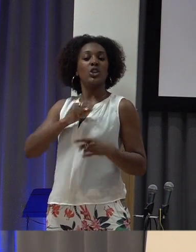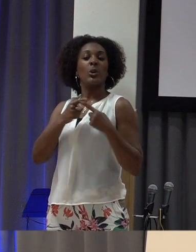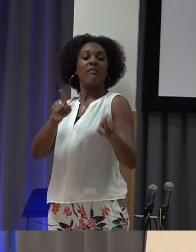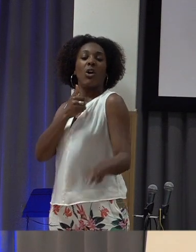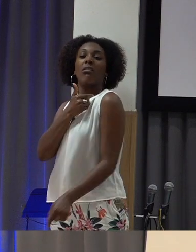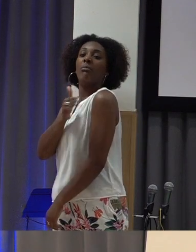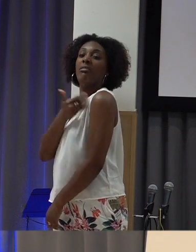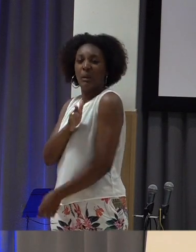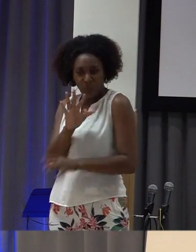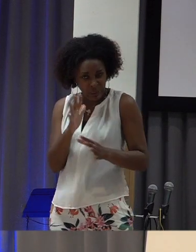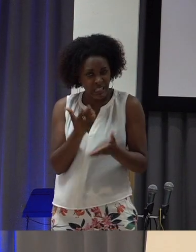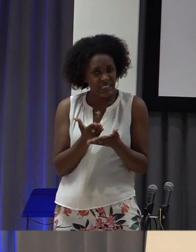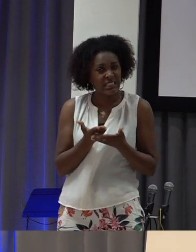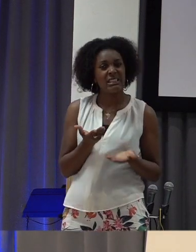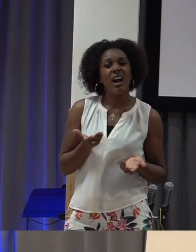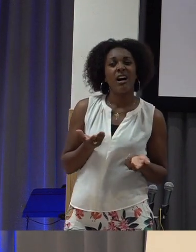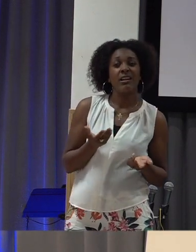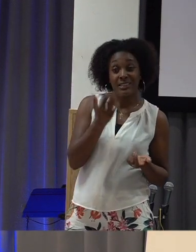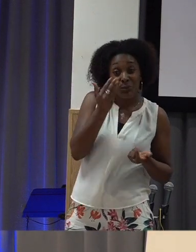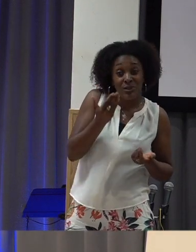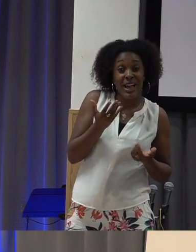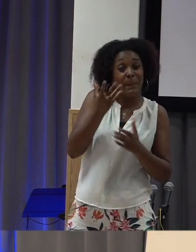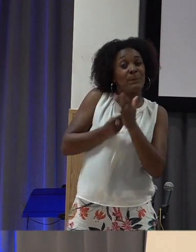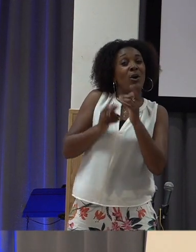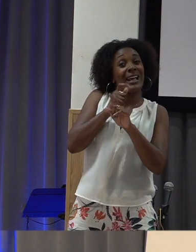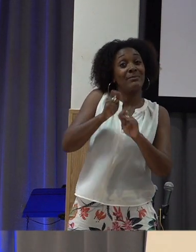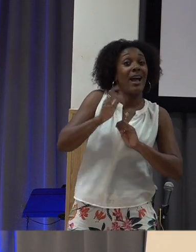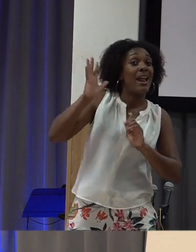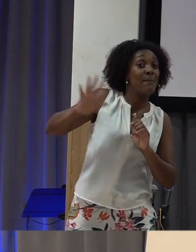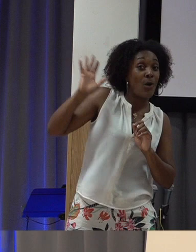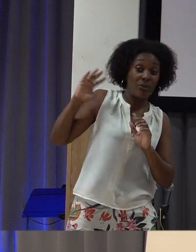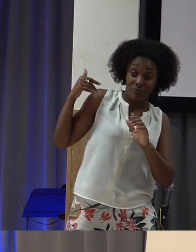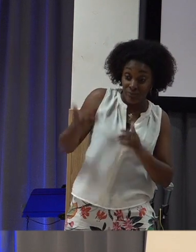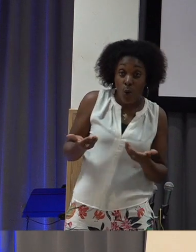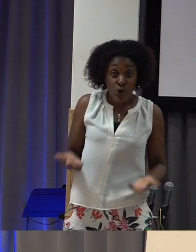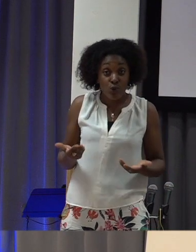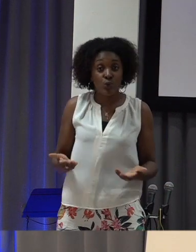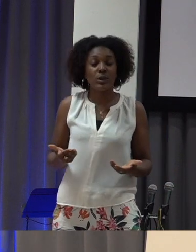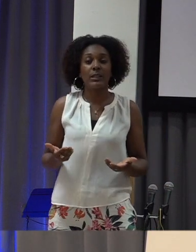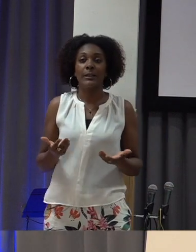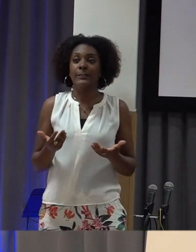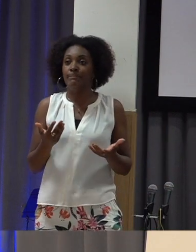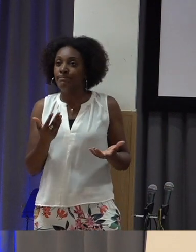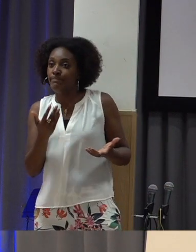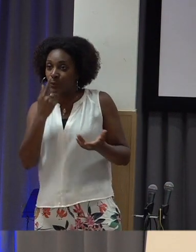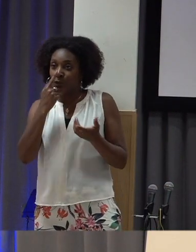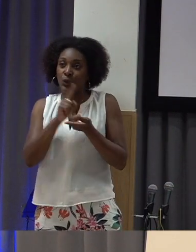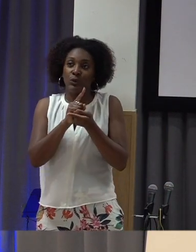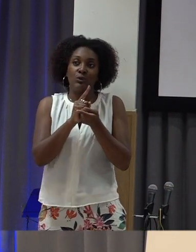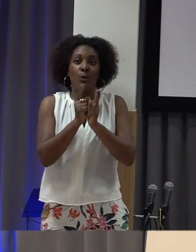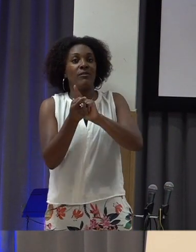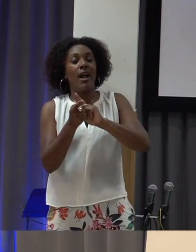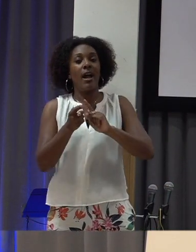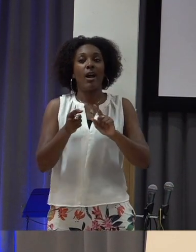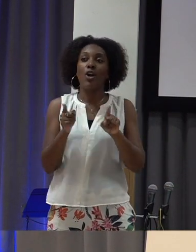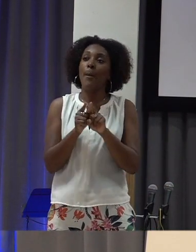partout, l'intolérance d'autrefois va faire place à une grande tolérance et un